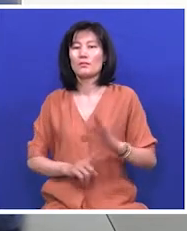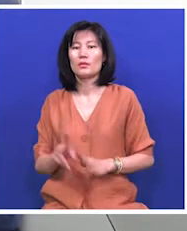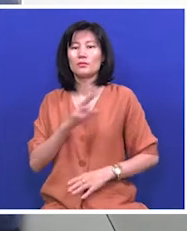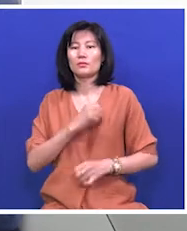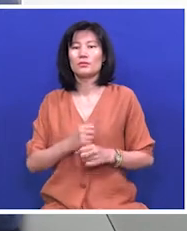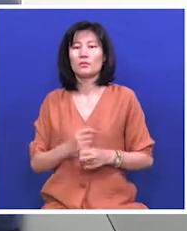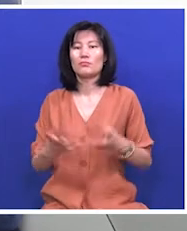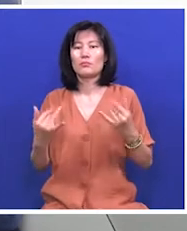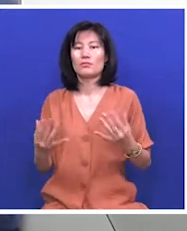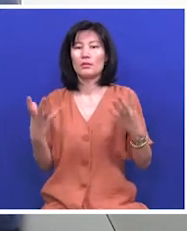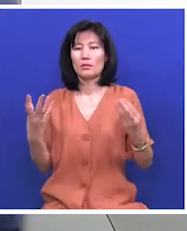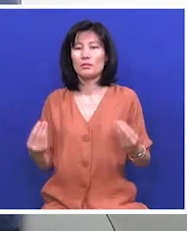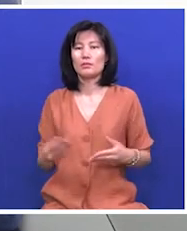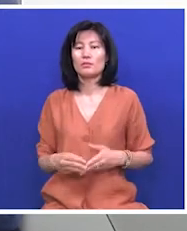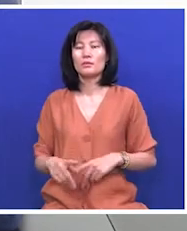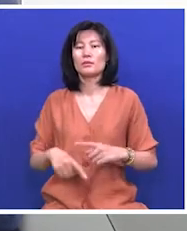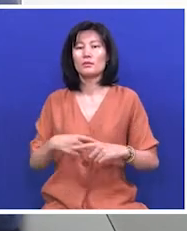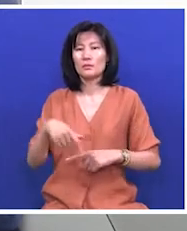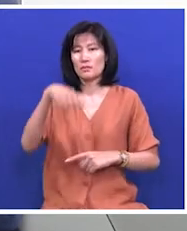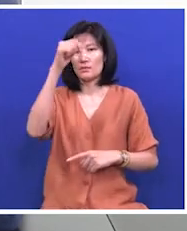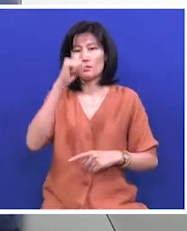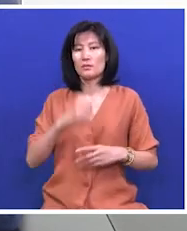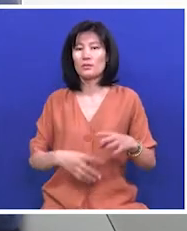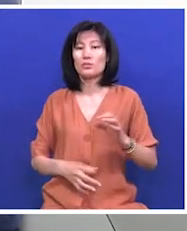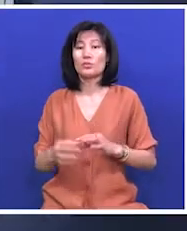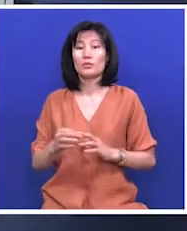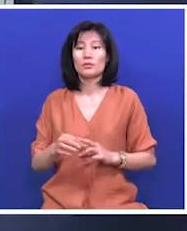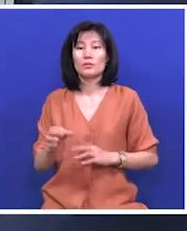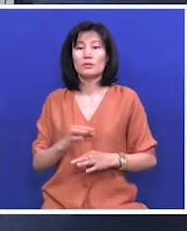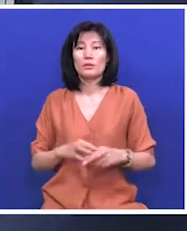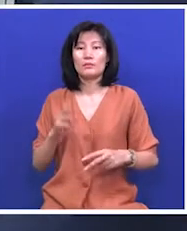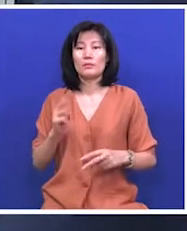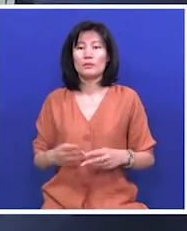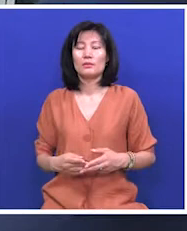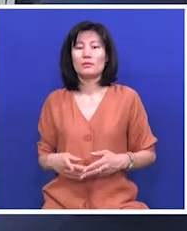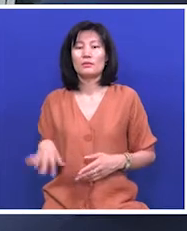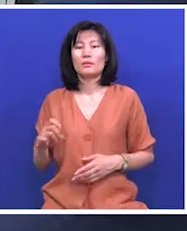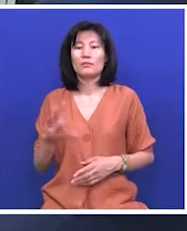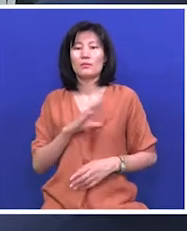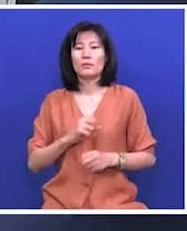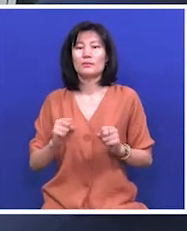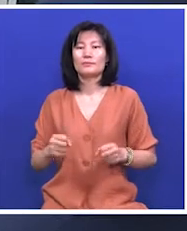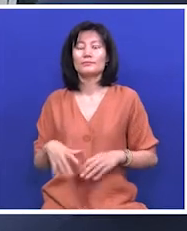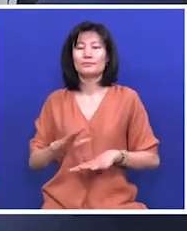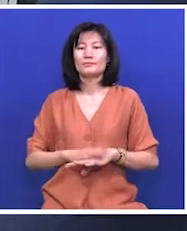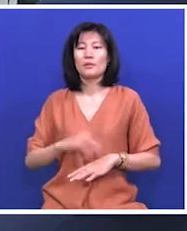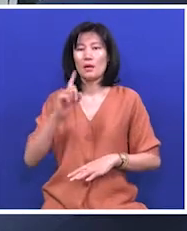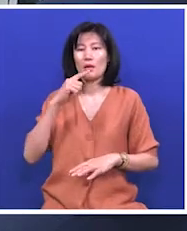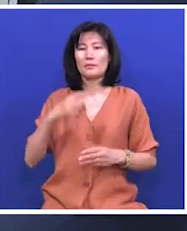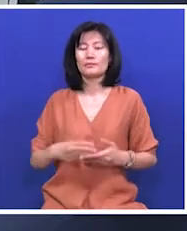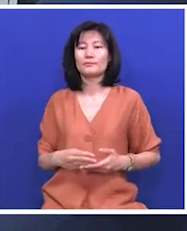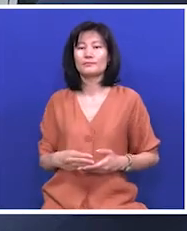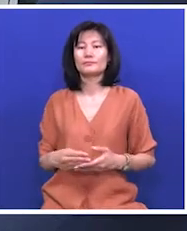бастап жұмыс істеп келе жатыр. Биыл осы келесі айда оның да құрылысы бітіп, іске берілетін болады. Халыққа